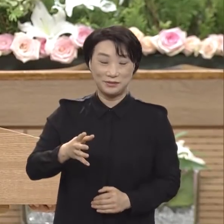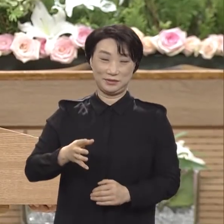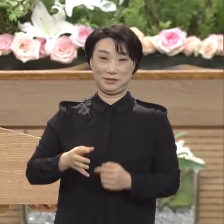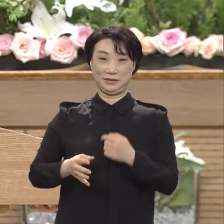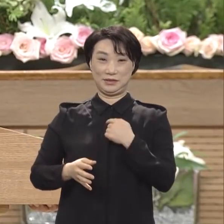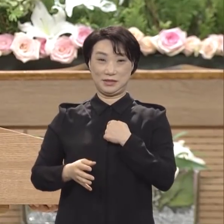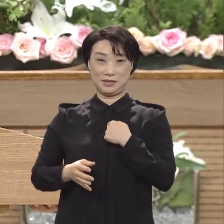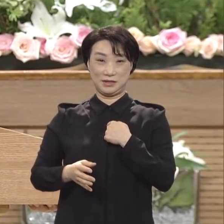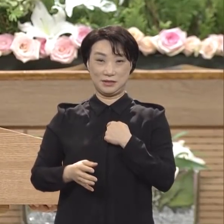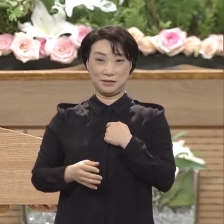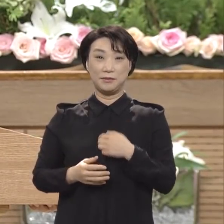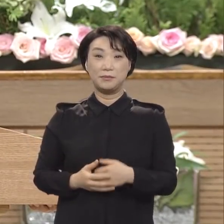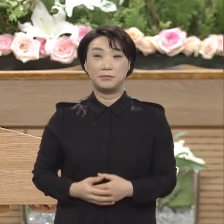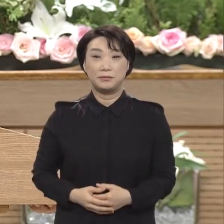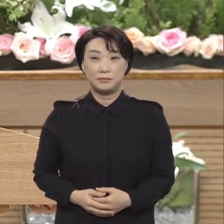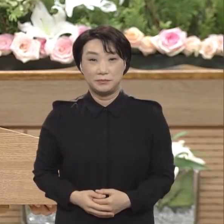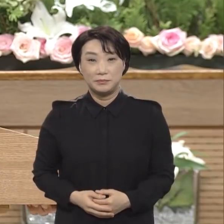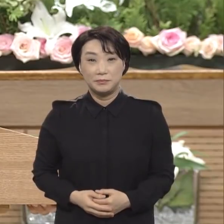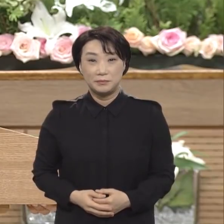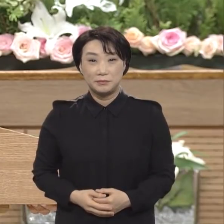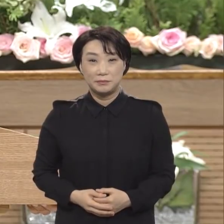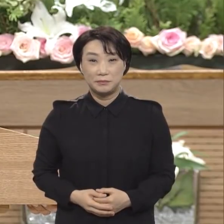말씀을 전했는데